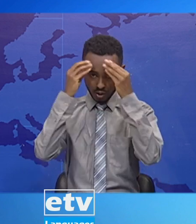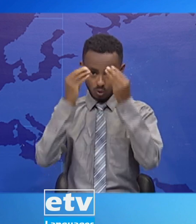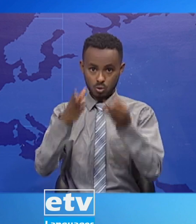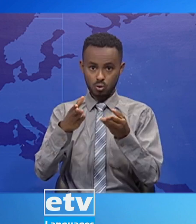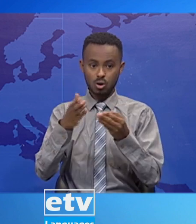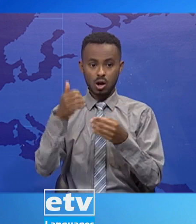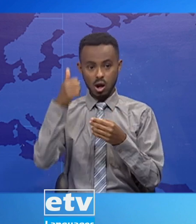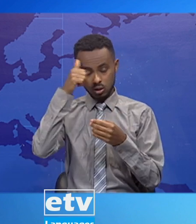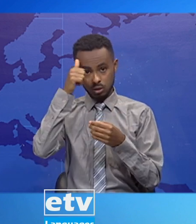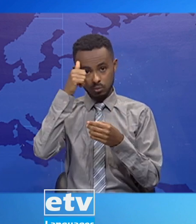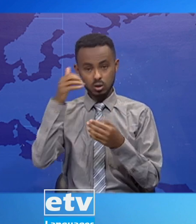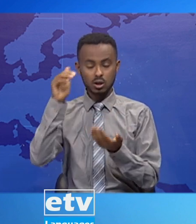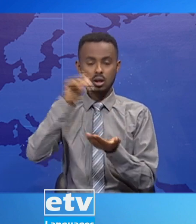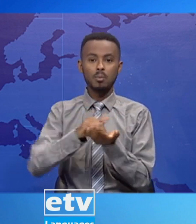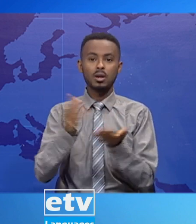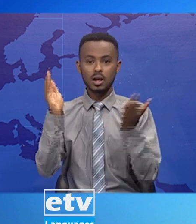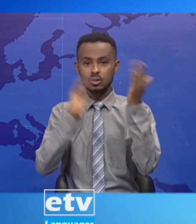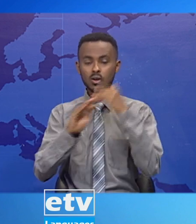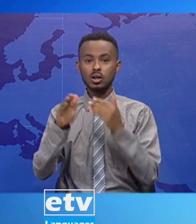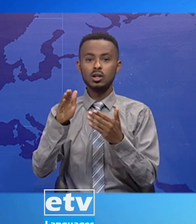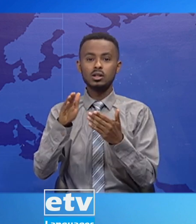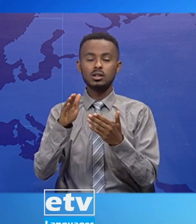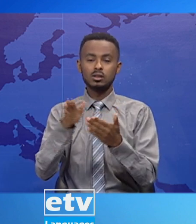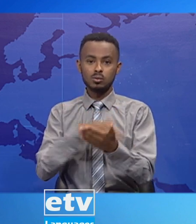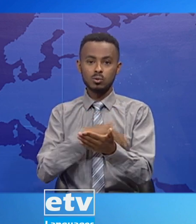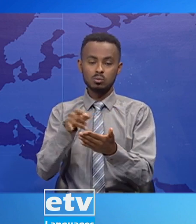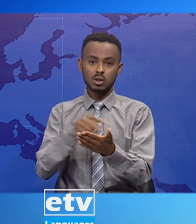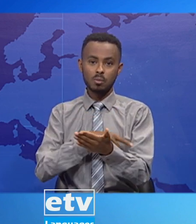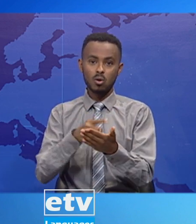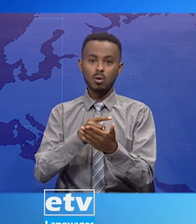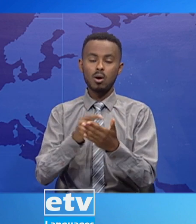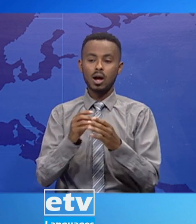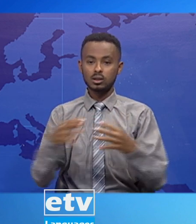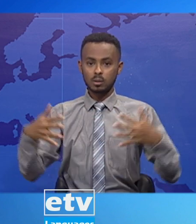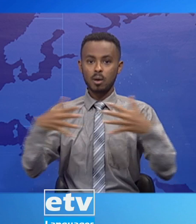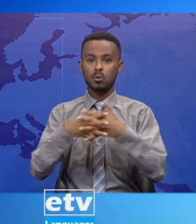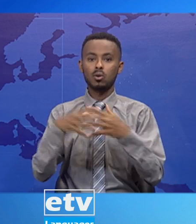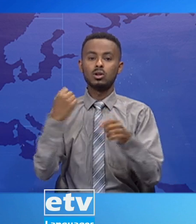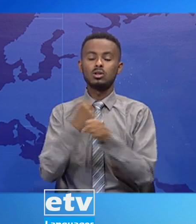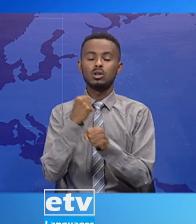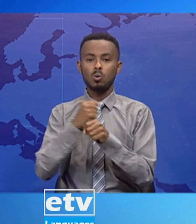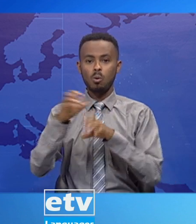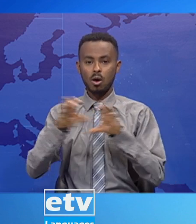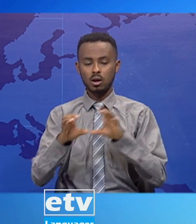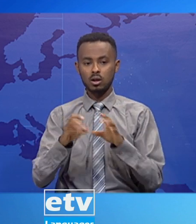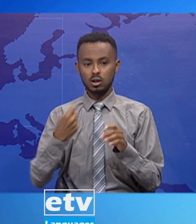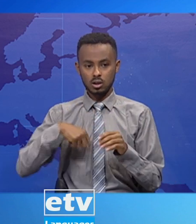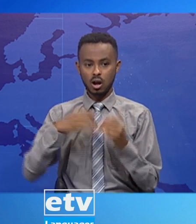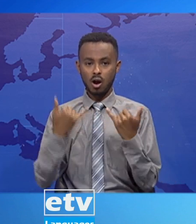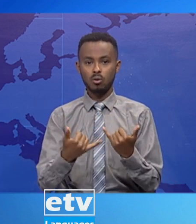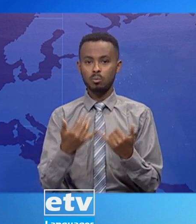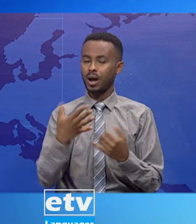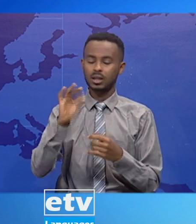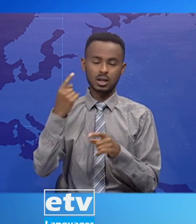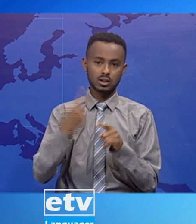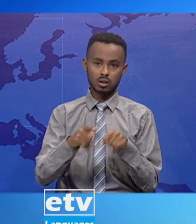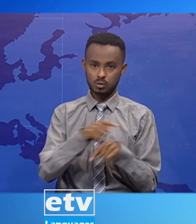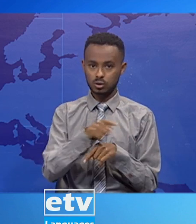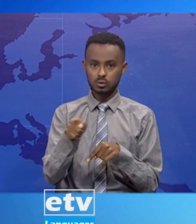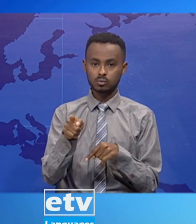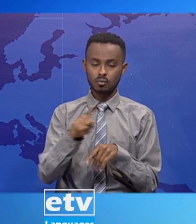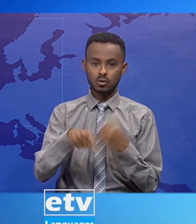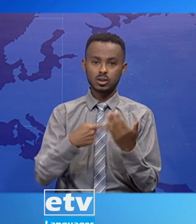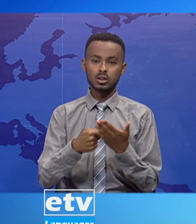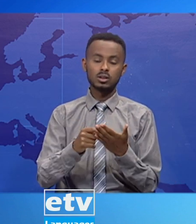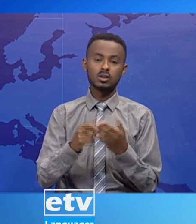ያውና ሸብርን ድጋሚ ማስቸገር ነው ግጥሙንም ዘማውንም አስተባብረን እንዲሰሩ የማድረግ ምክንያቱም እኛ አሁን ማግኔት አልቻለም እነሱ